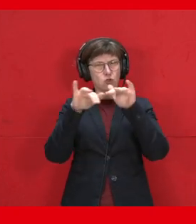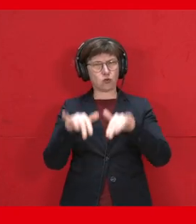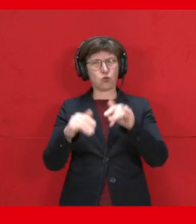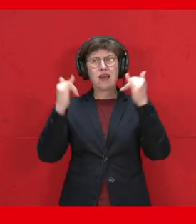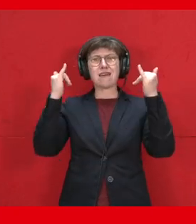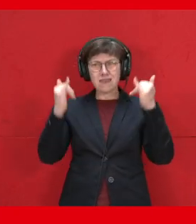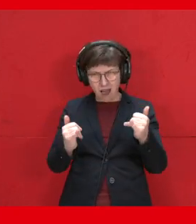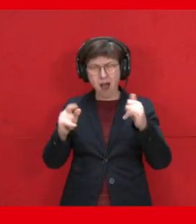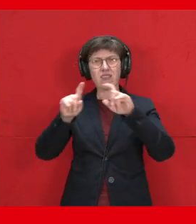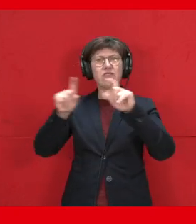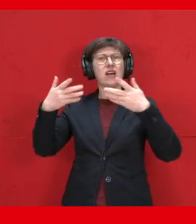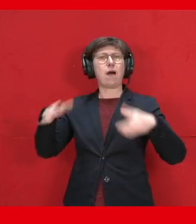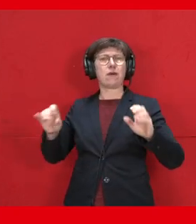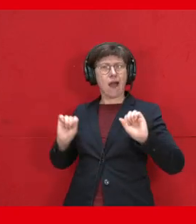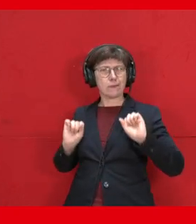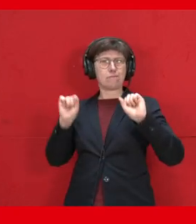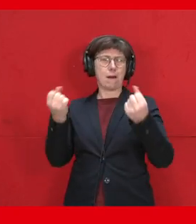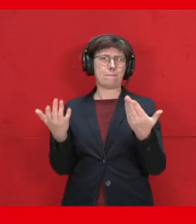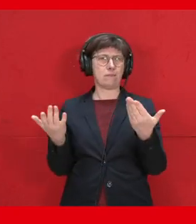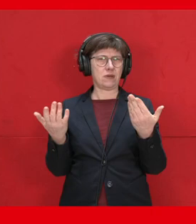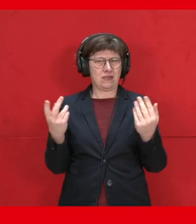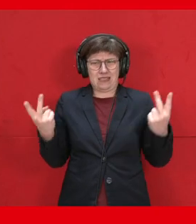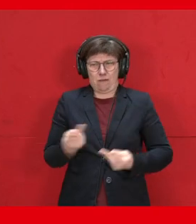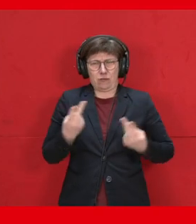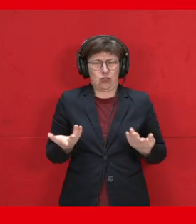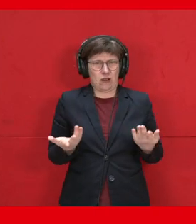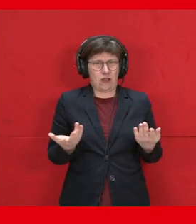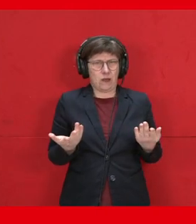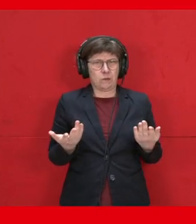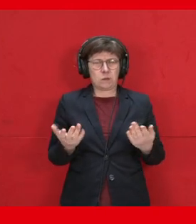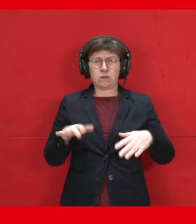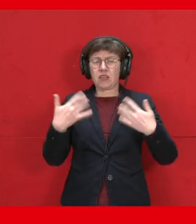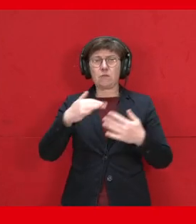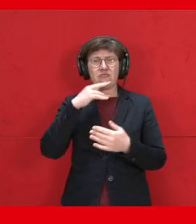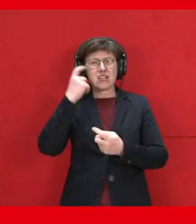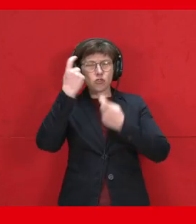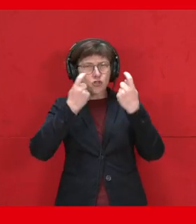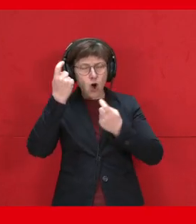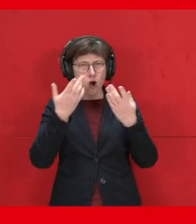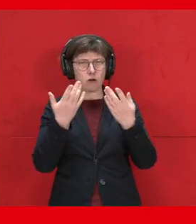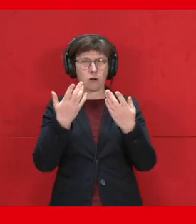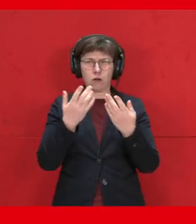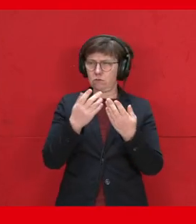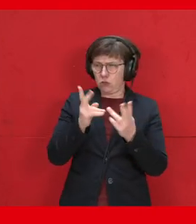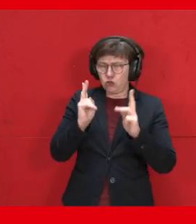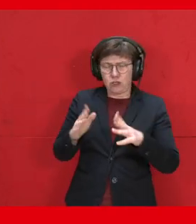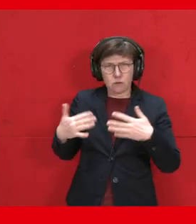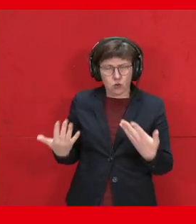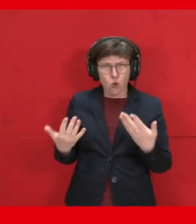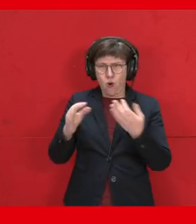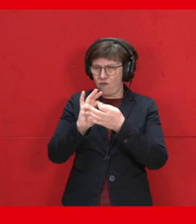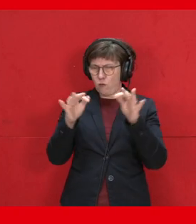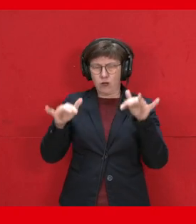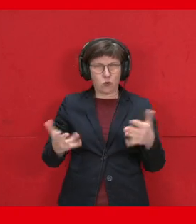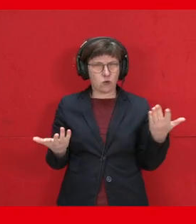werden durch langfristige Entscheidungen, die hierzulande stattfinden. Und da gibt es ja viele Sorge, die berechtigt